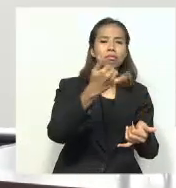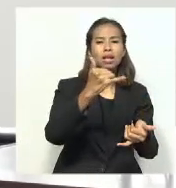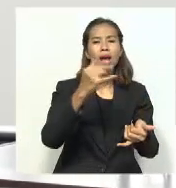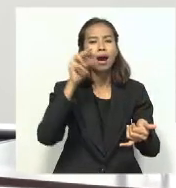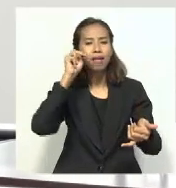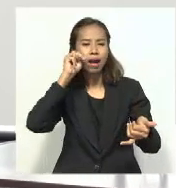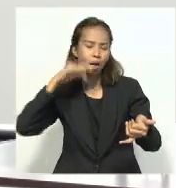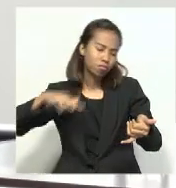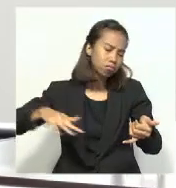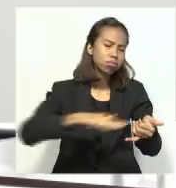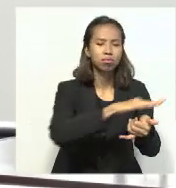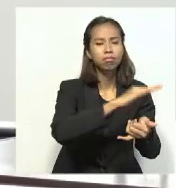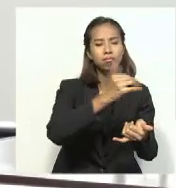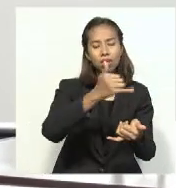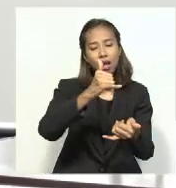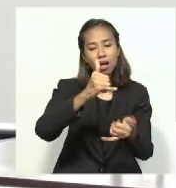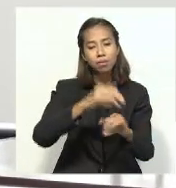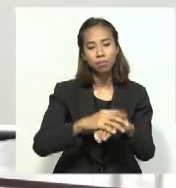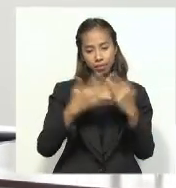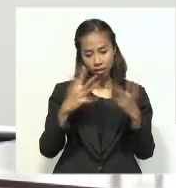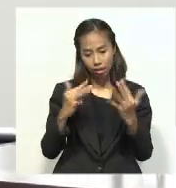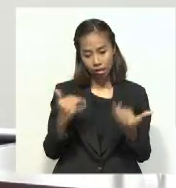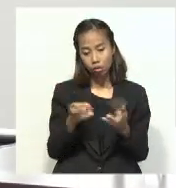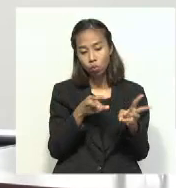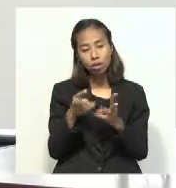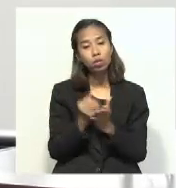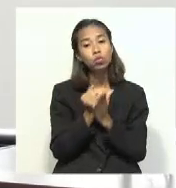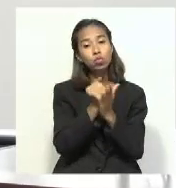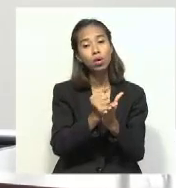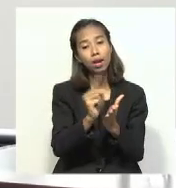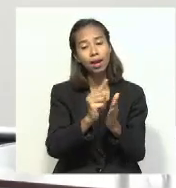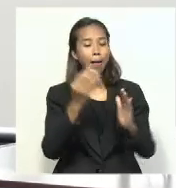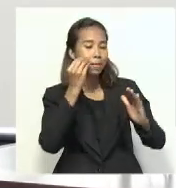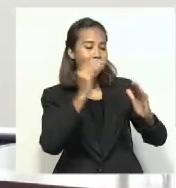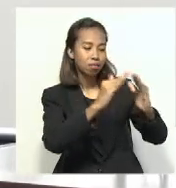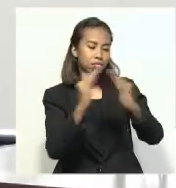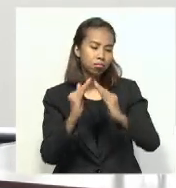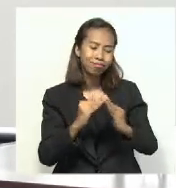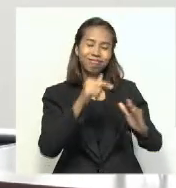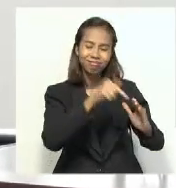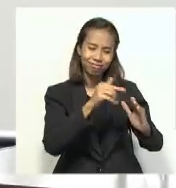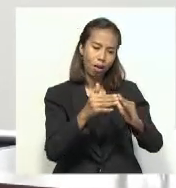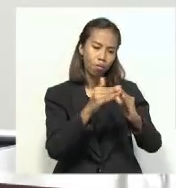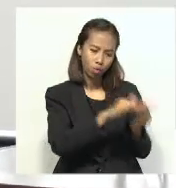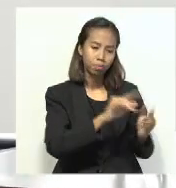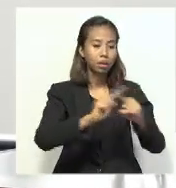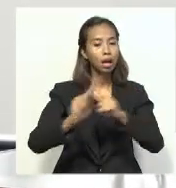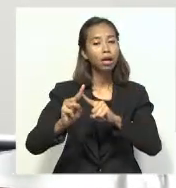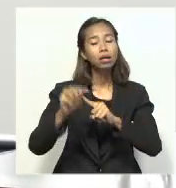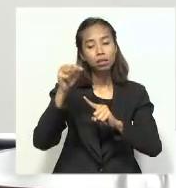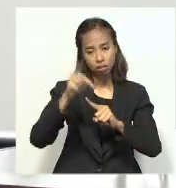กน้ำพัดพาไปนะครับสำหรับการช่วยเหลือบ้านเรือนที่ได้รับความเสียหายนะครับทางหน่